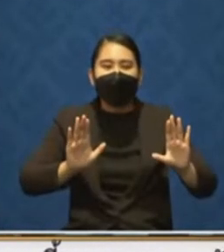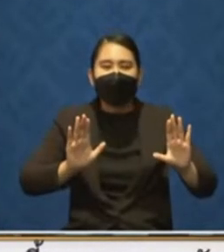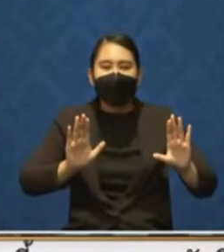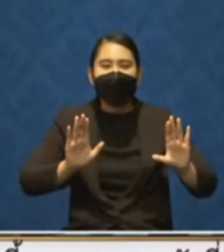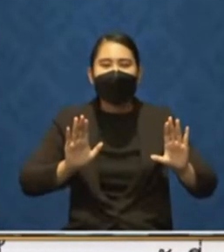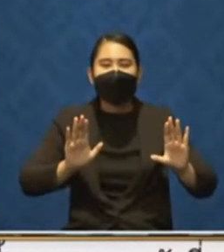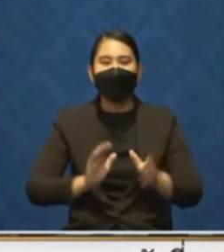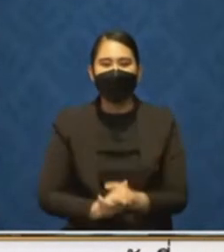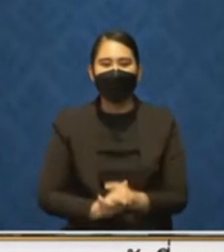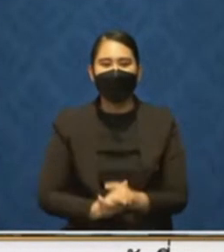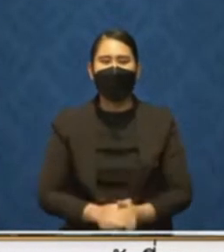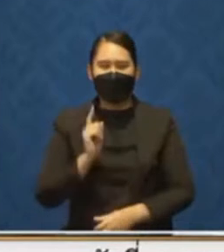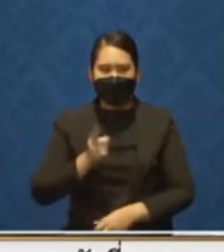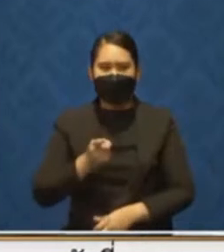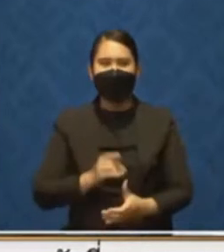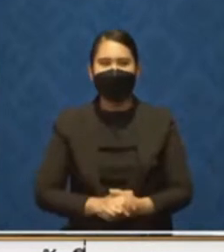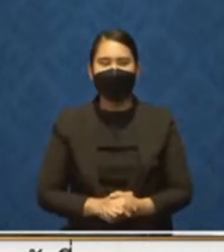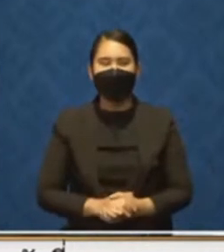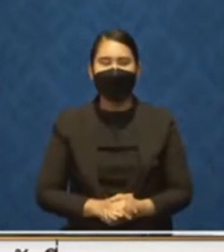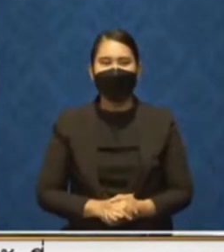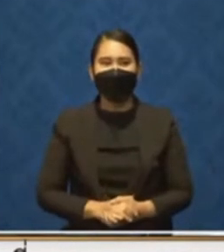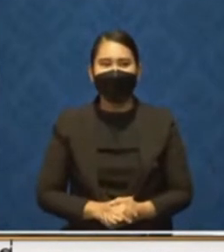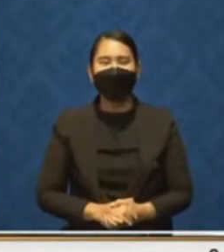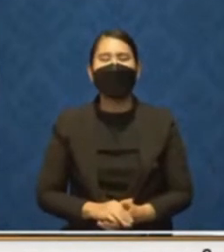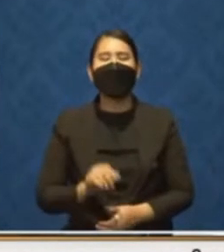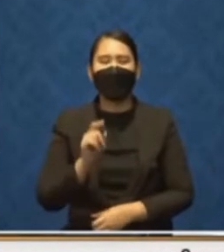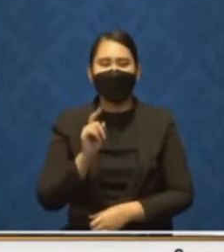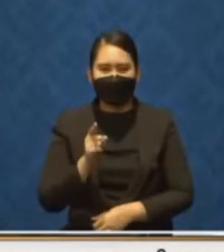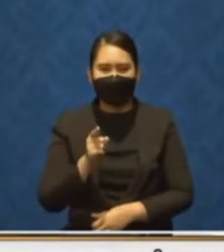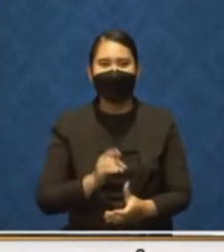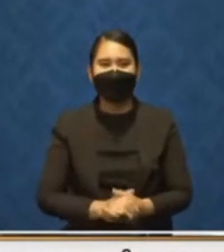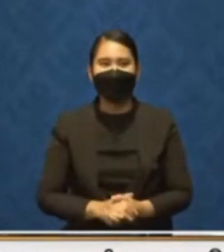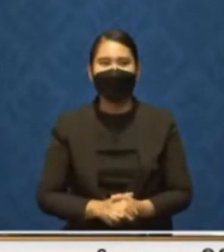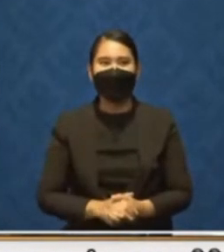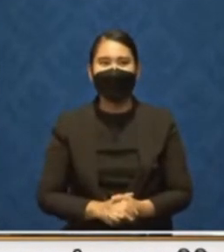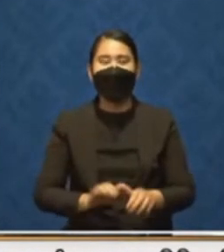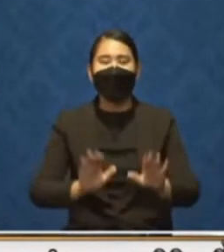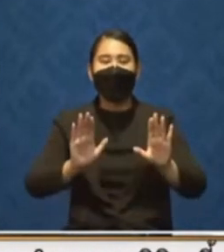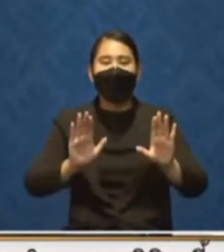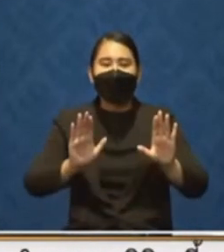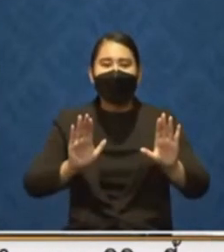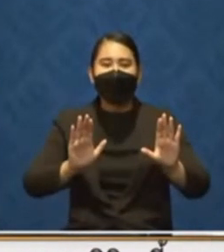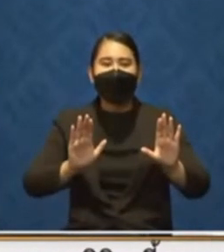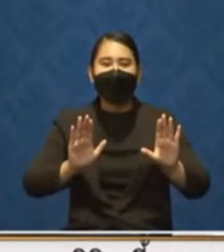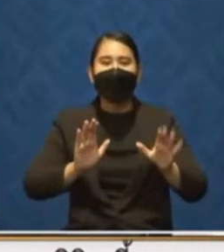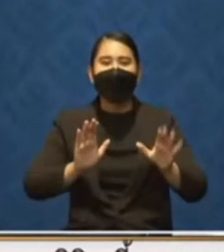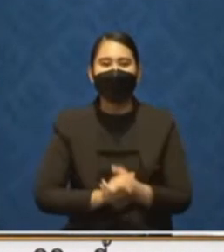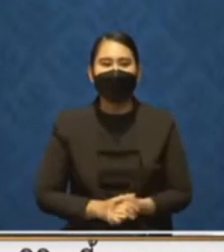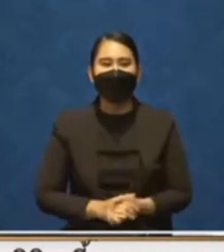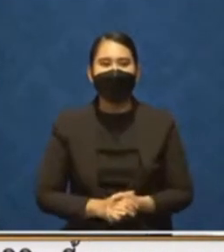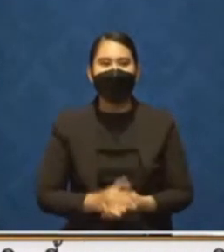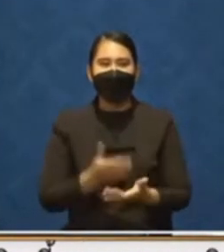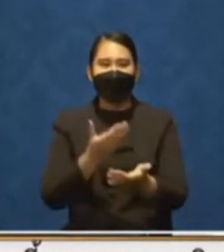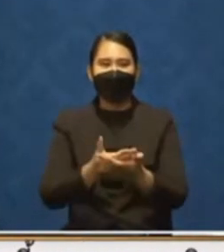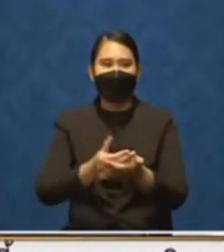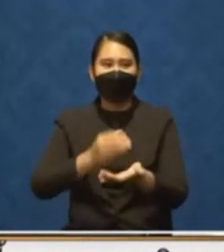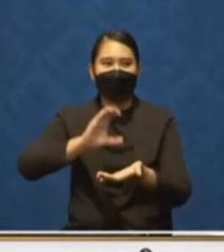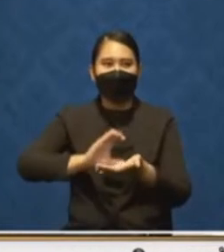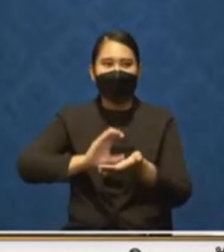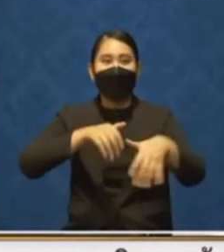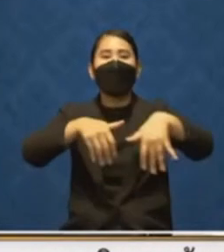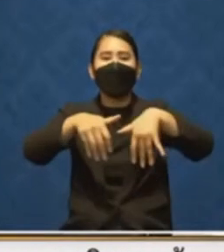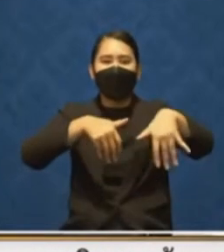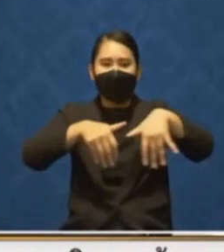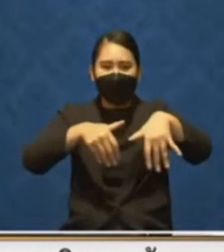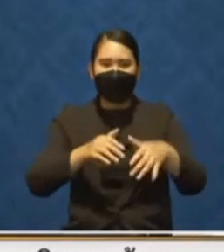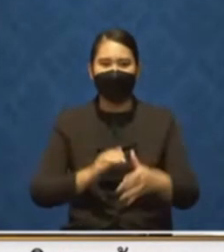ชิงพ่อคุณเอ๋ยยกคันเร่งบ้างก็ได้เงินประชาชนมันเงินภาษีของ